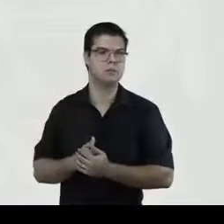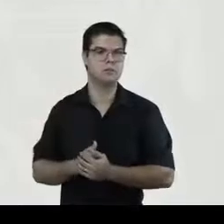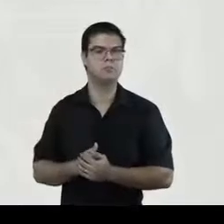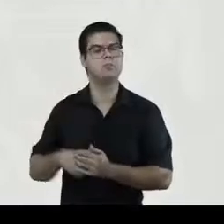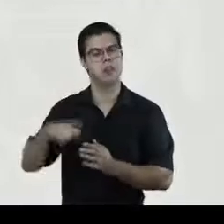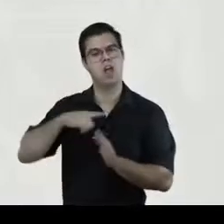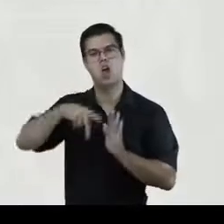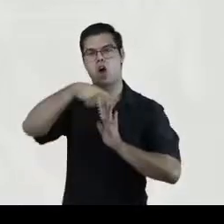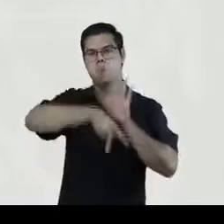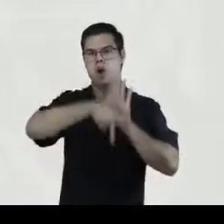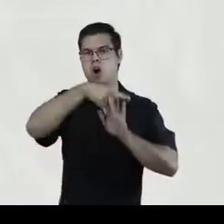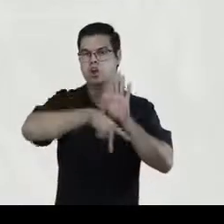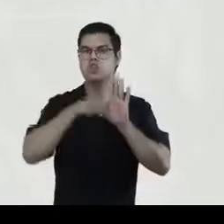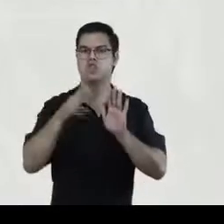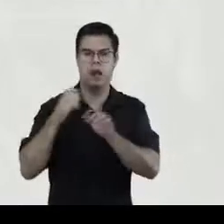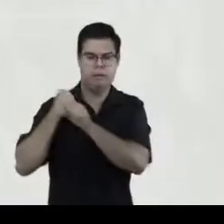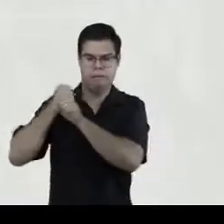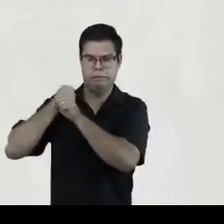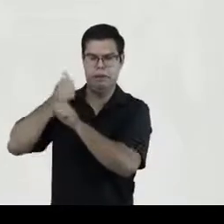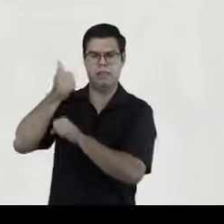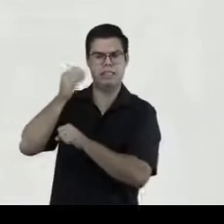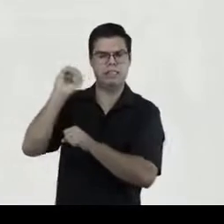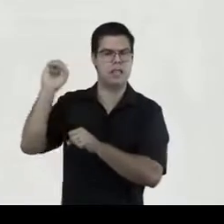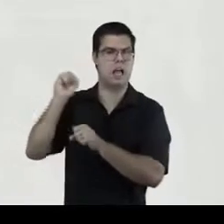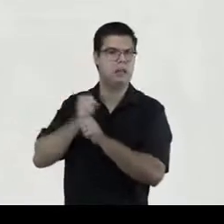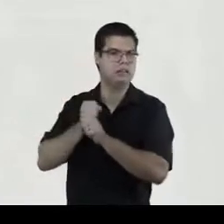von Bibliografen